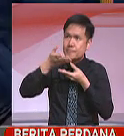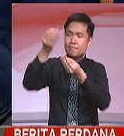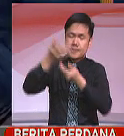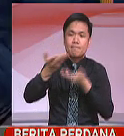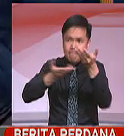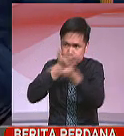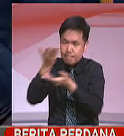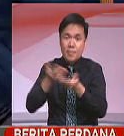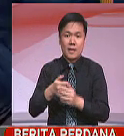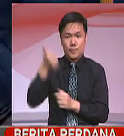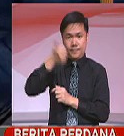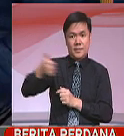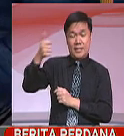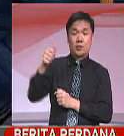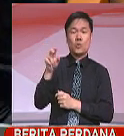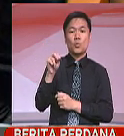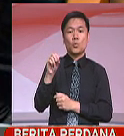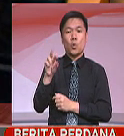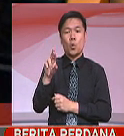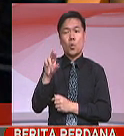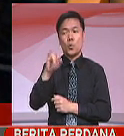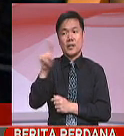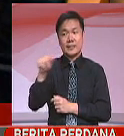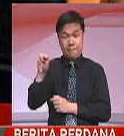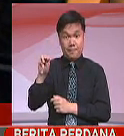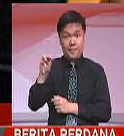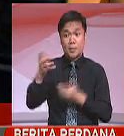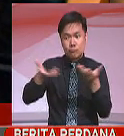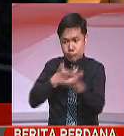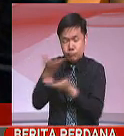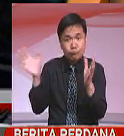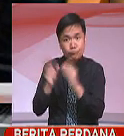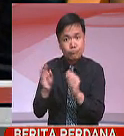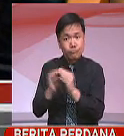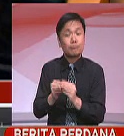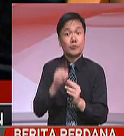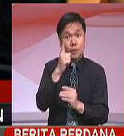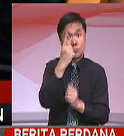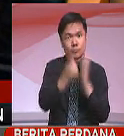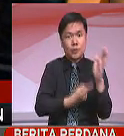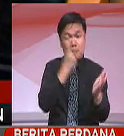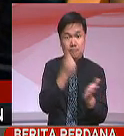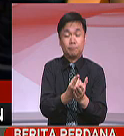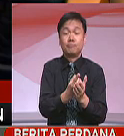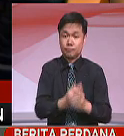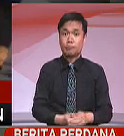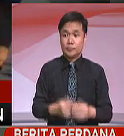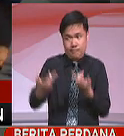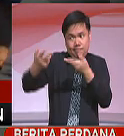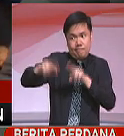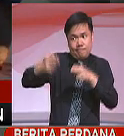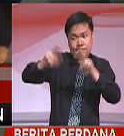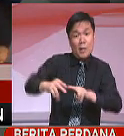menurut Horizon Fokus utama berbincanglah berlangsung lebih satu jam itu banyak menyentuh tentang perjanjian yang terbentuk dengan